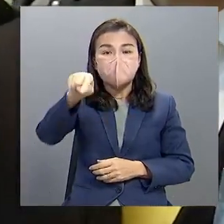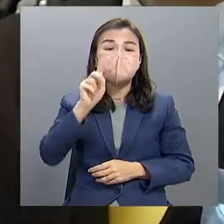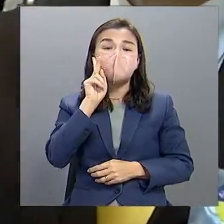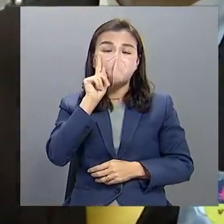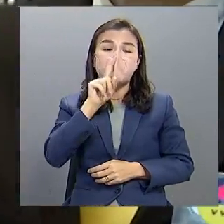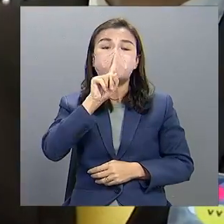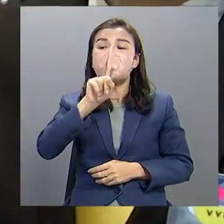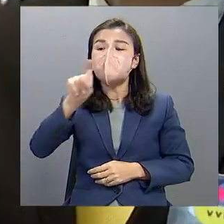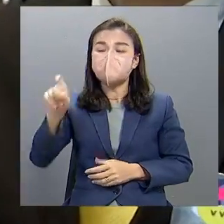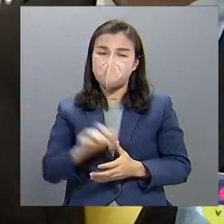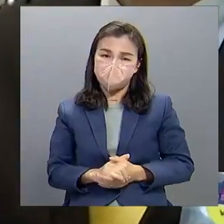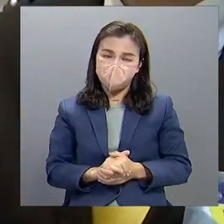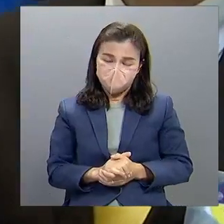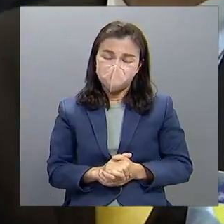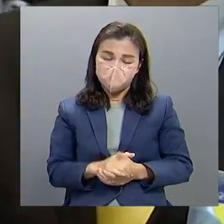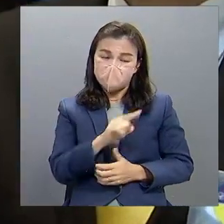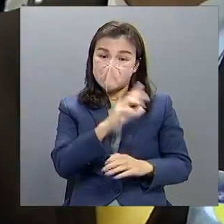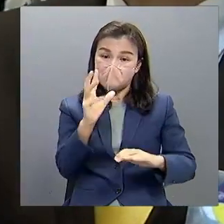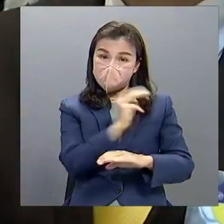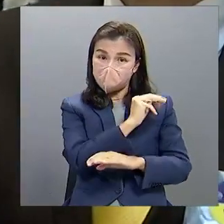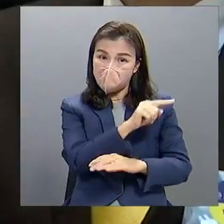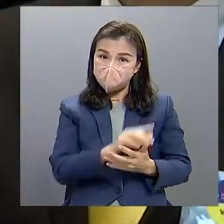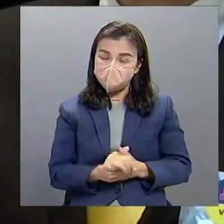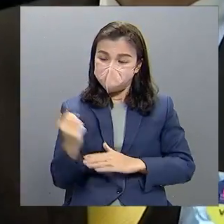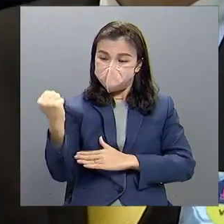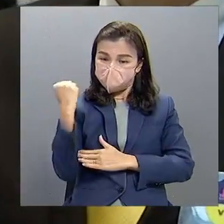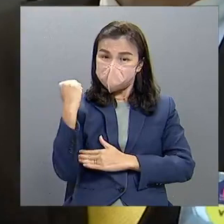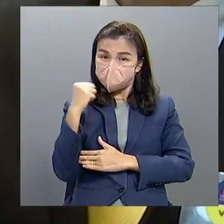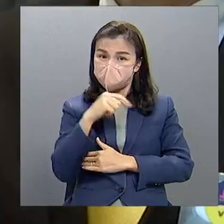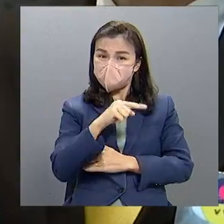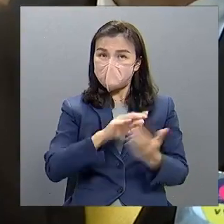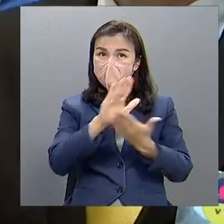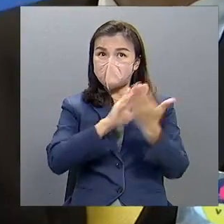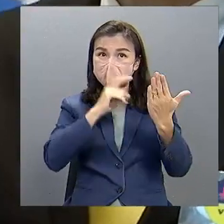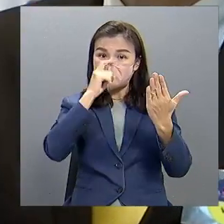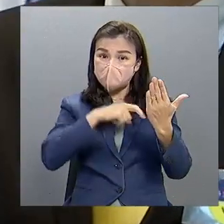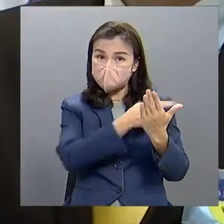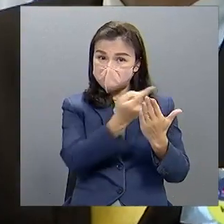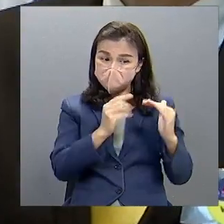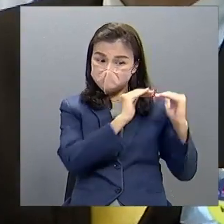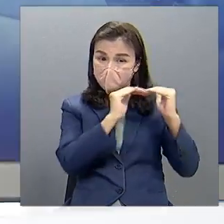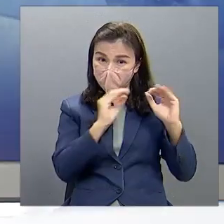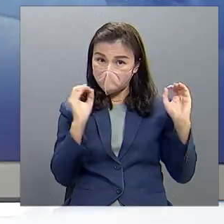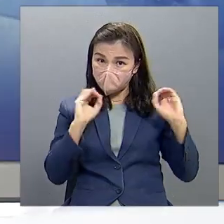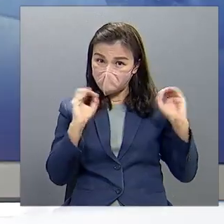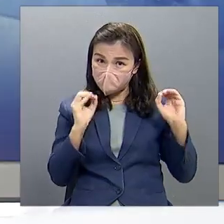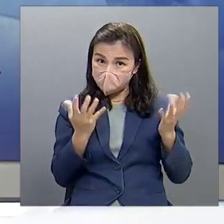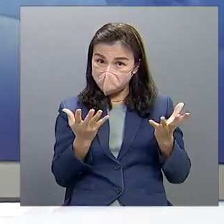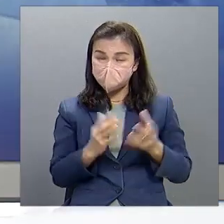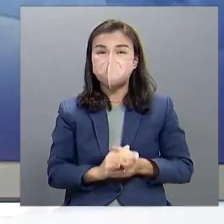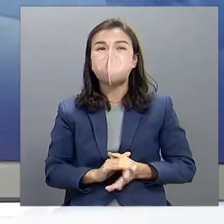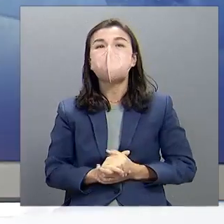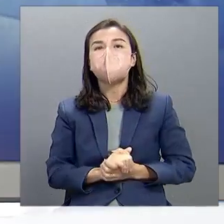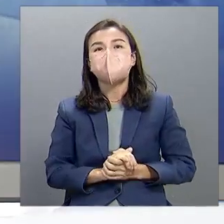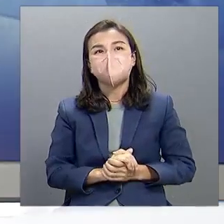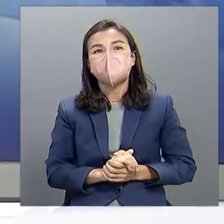างการเมืองลุงป้อมที่ในประเทศไทยหรือพรรคไหนมีใครเท่าท่านแค่นั้น เอาละค่ะว่